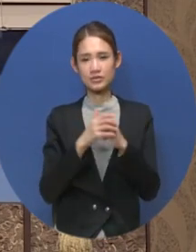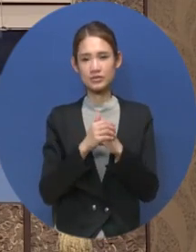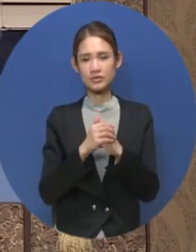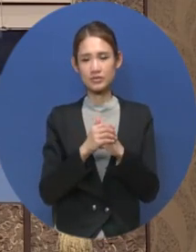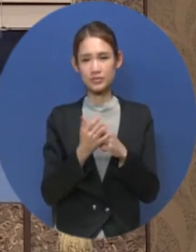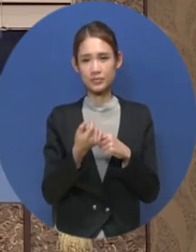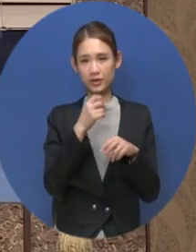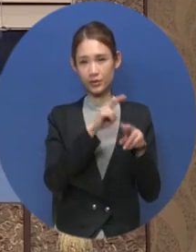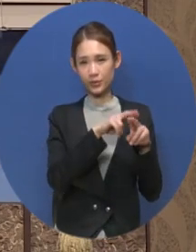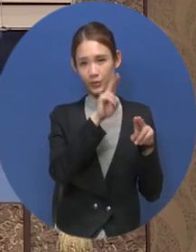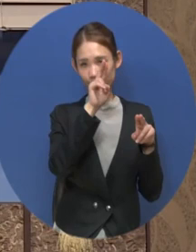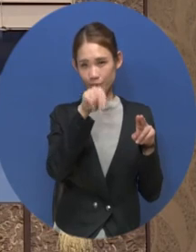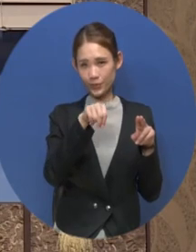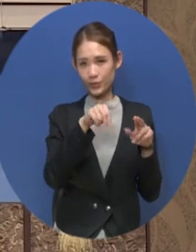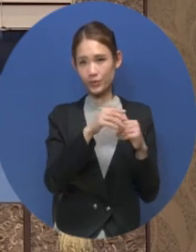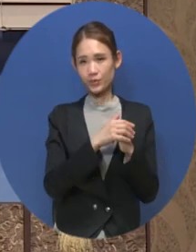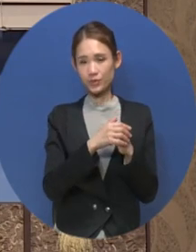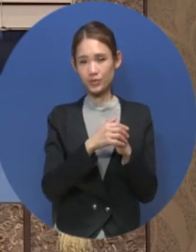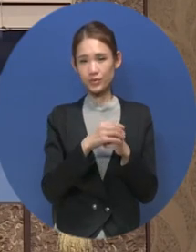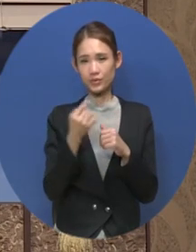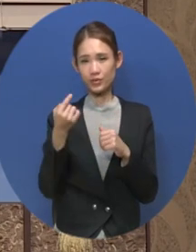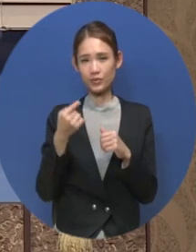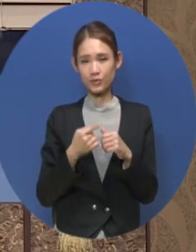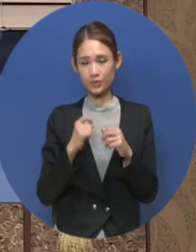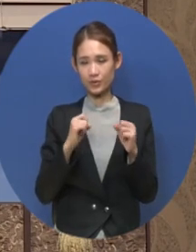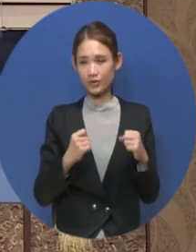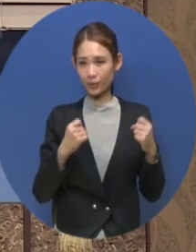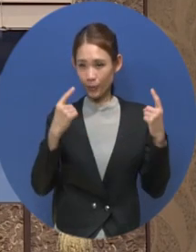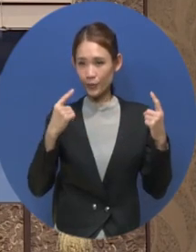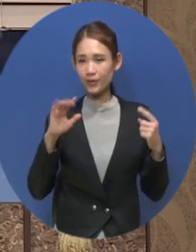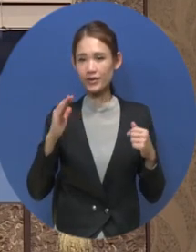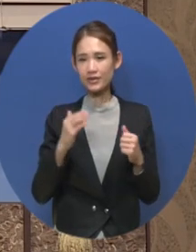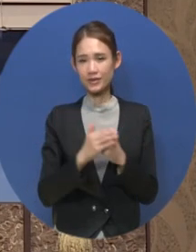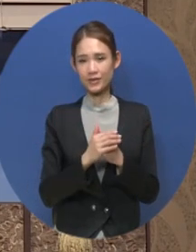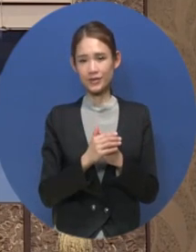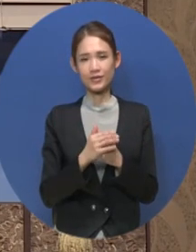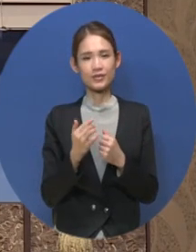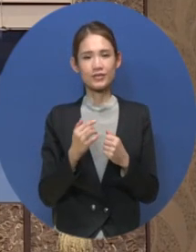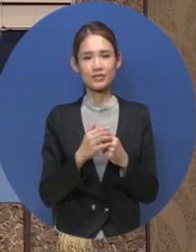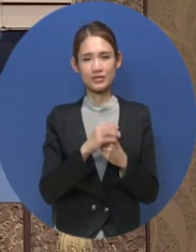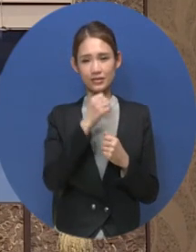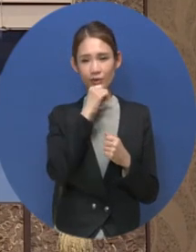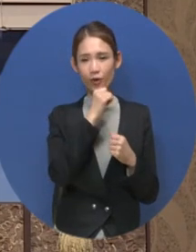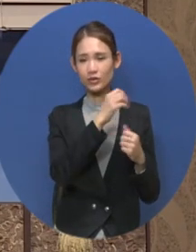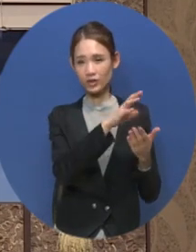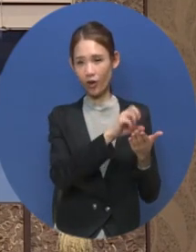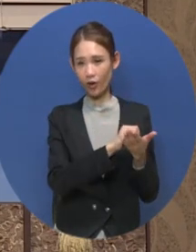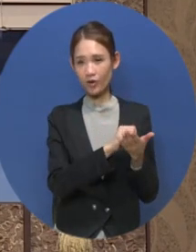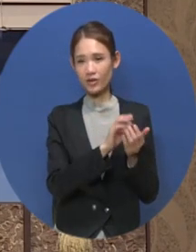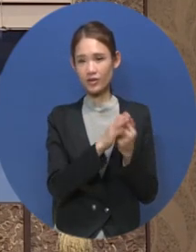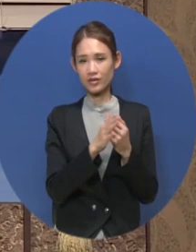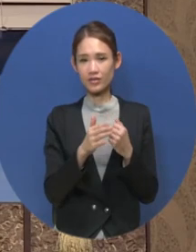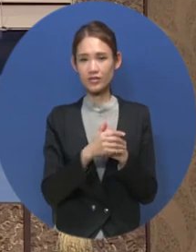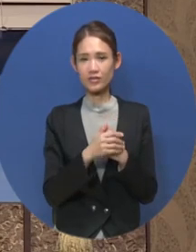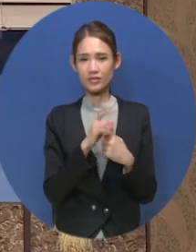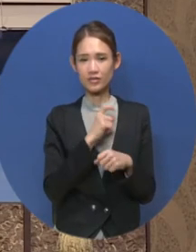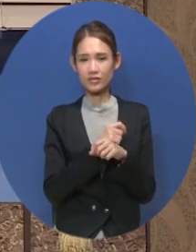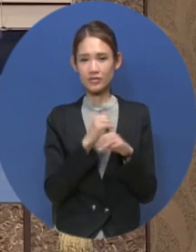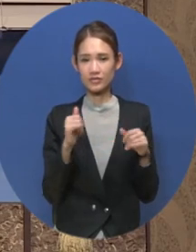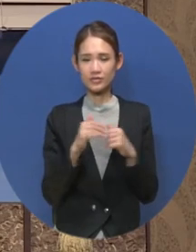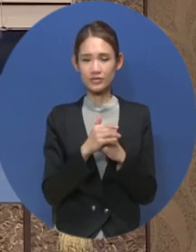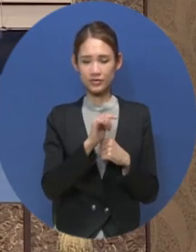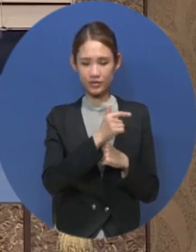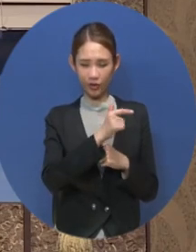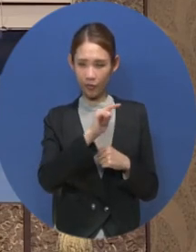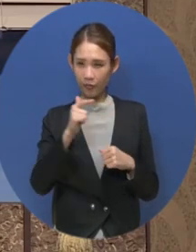생활을 예. 빨리 은퇴하고 들어오게 된 계기가 결국은 그런 성적에 의해서 예, 또 그리고 제가 행정가가 돼서